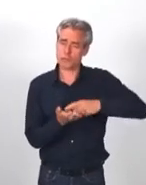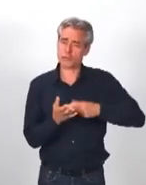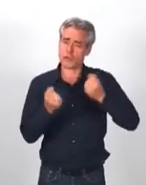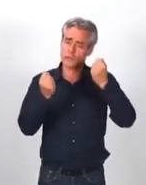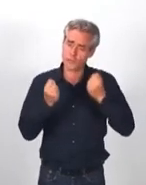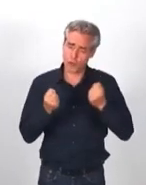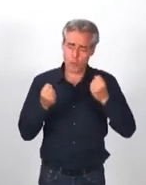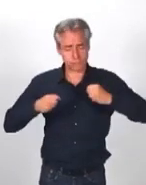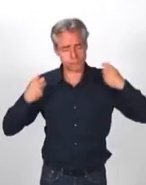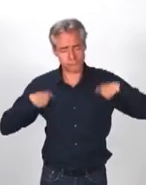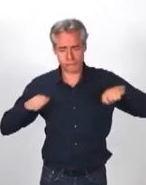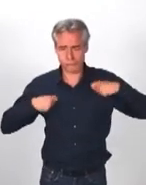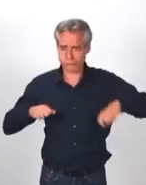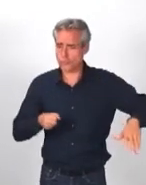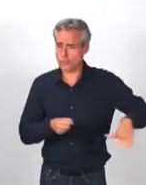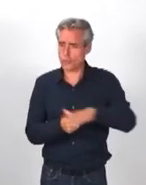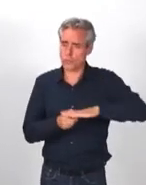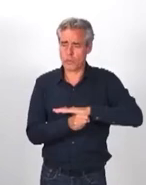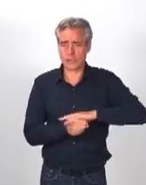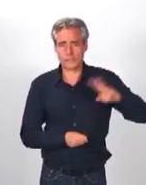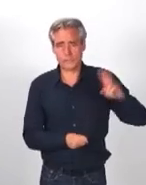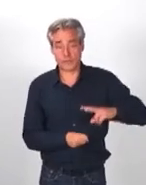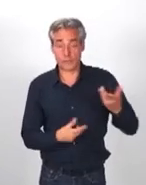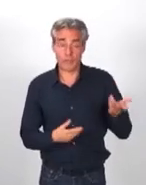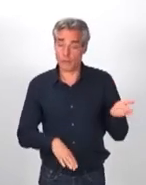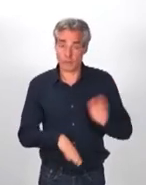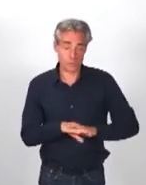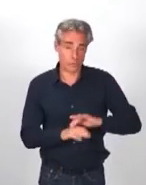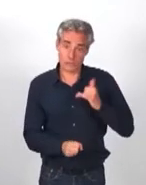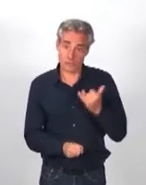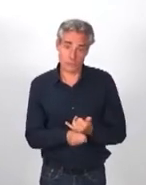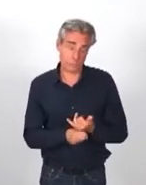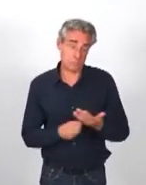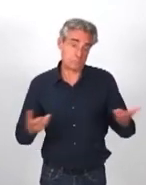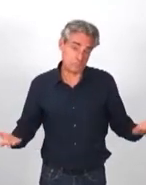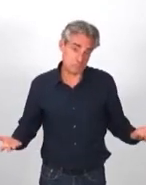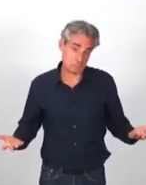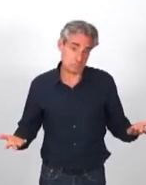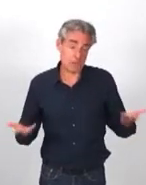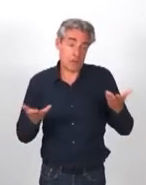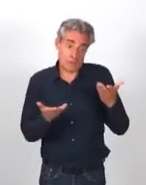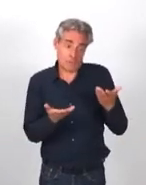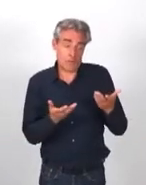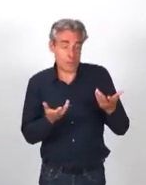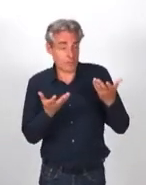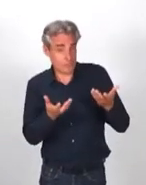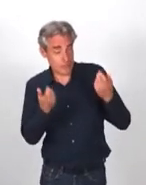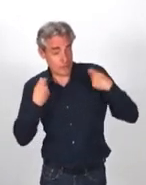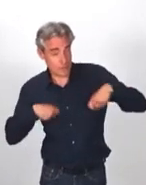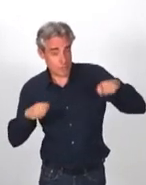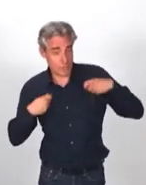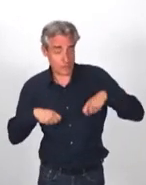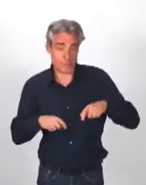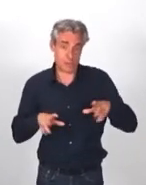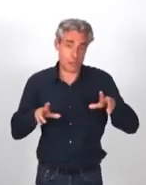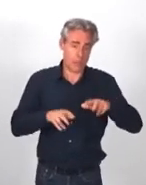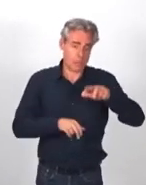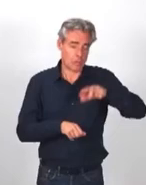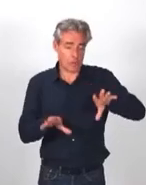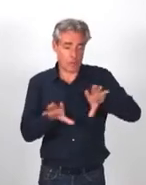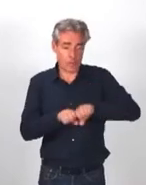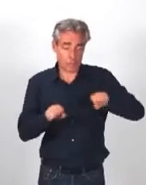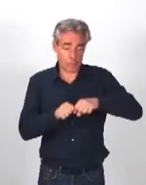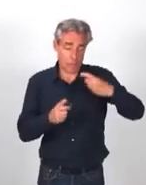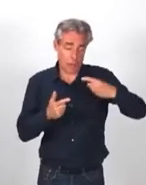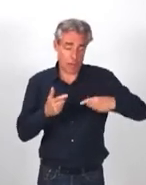correspondait à ce que vous alliez effectivement dépenser. Ce n'est pas le cas. Alors même que vous voulez dépenser et produire beaucoup plus, et c'est tant